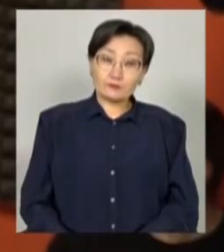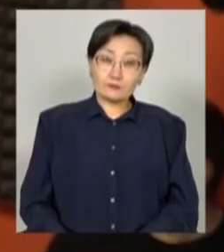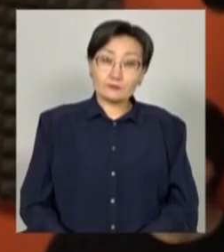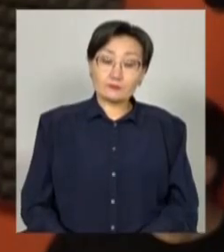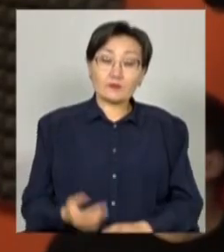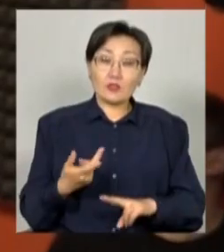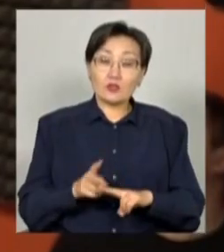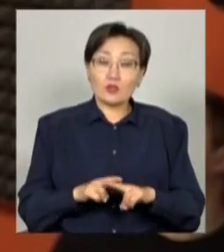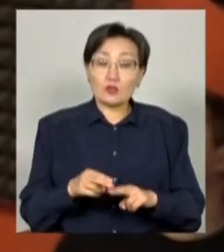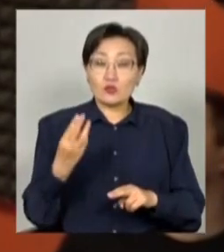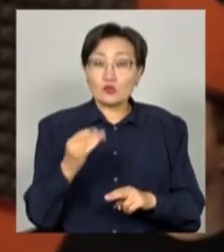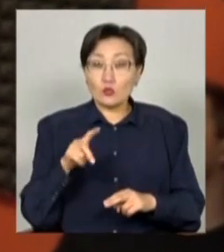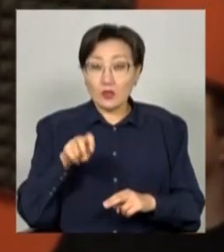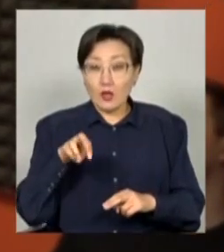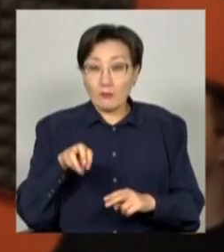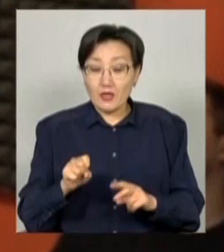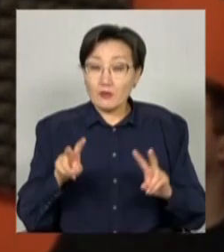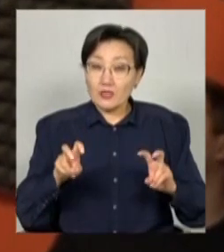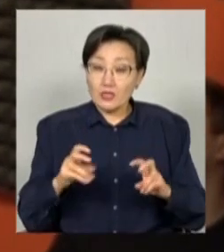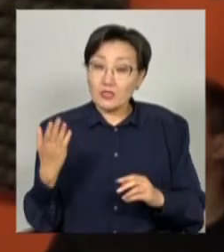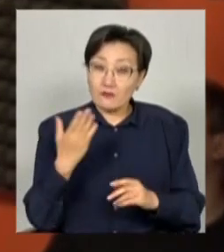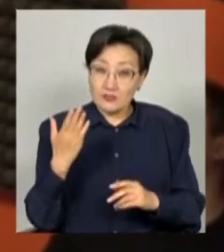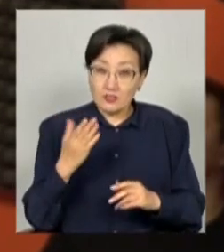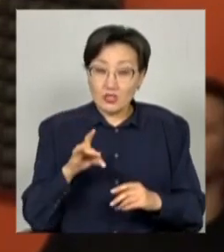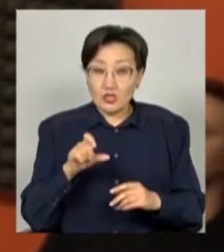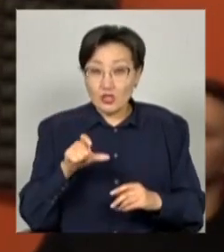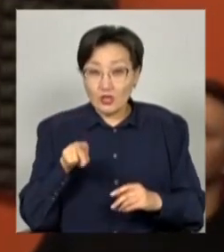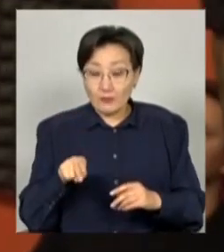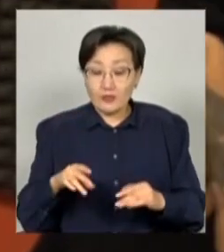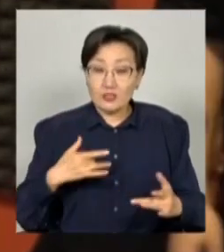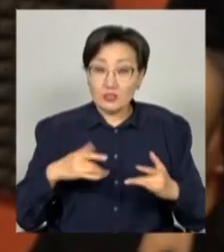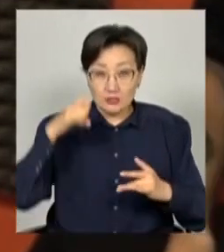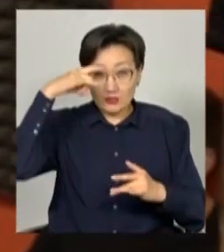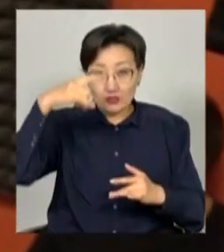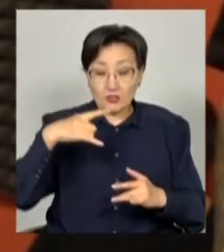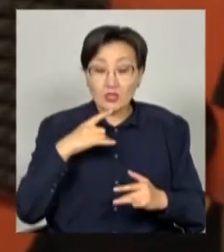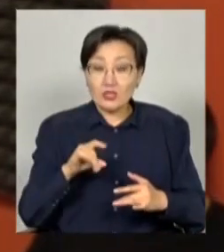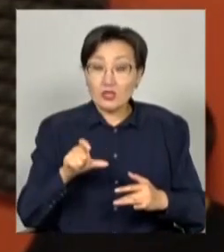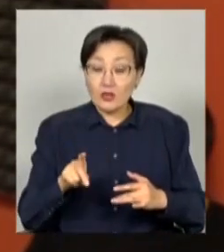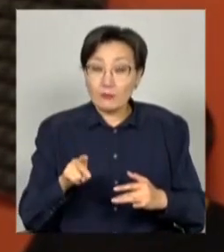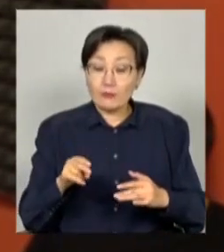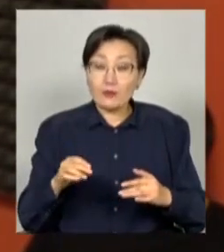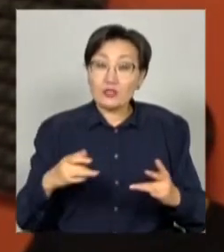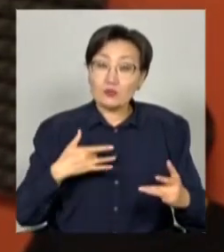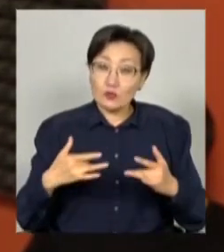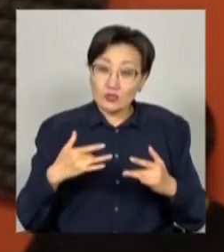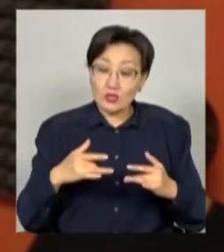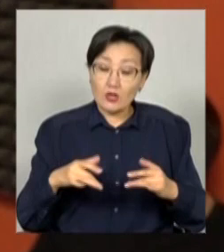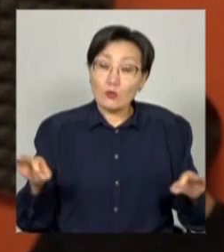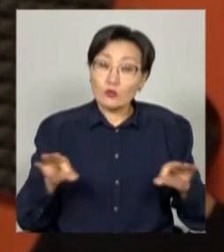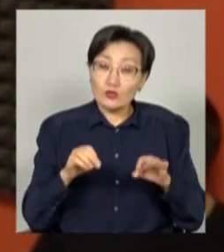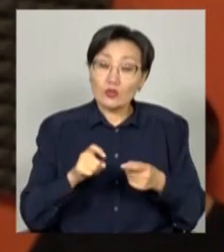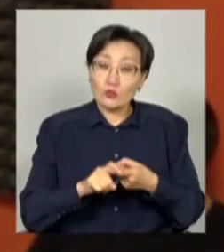тартпақ. Бұл Шулама деген фильм рэп туралы, Қазақстандағы рэп туралы, бағана, және де достық